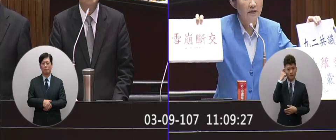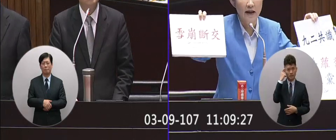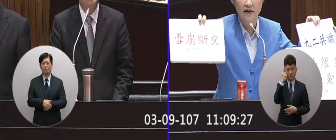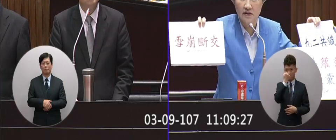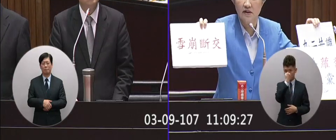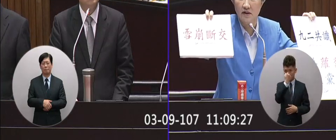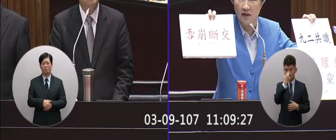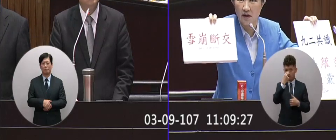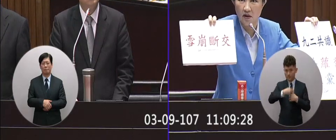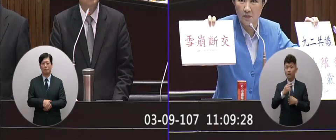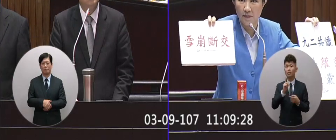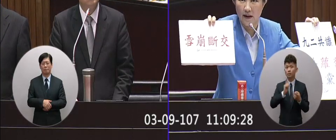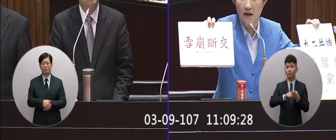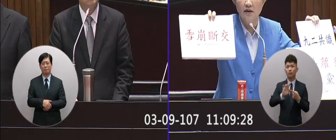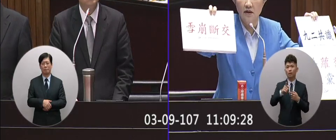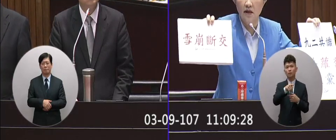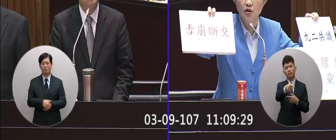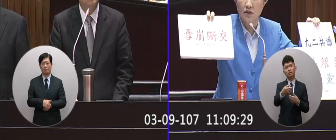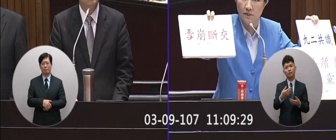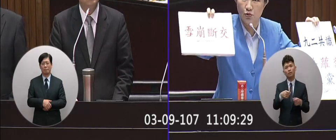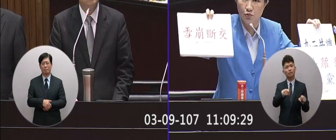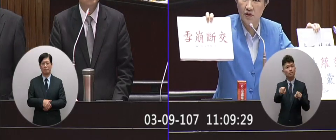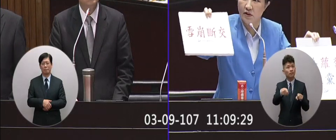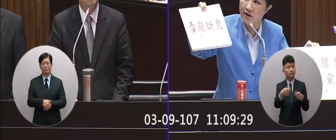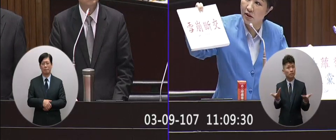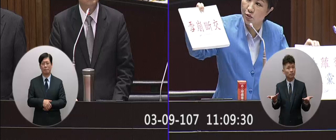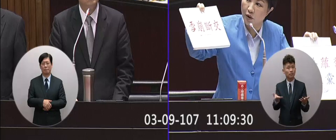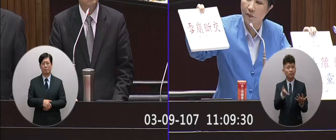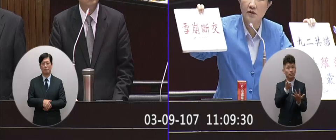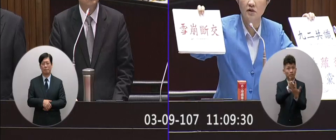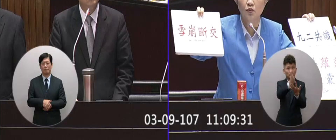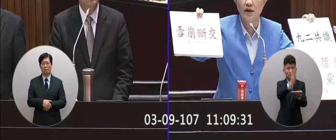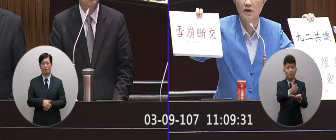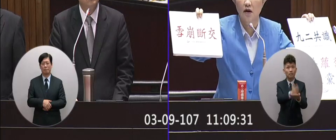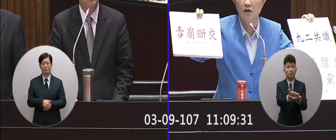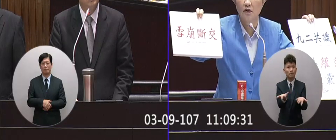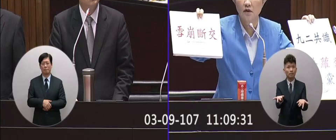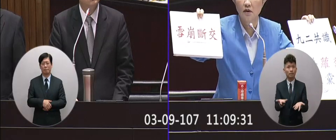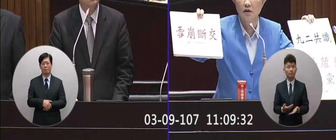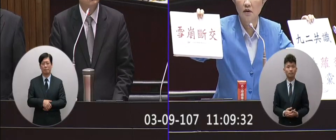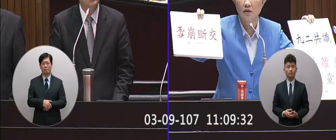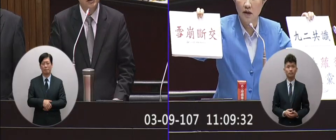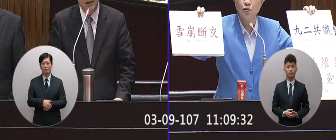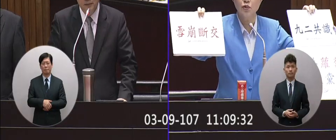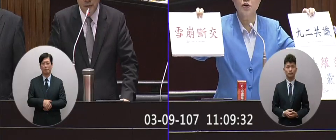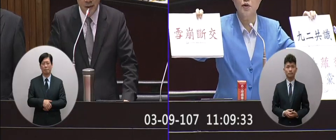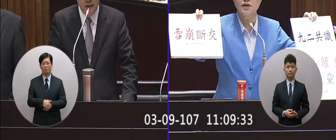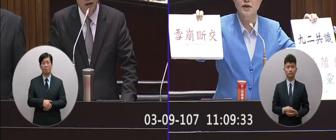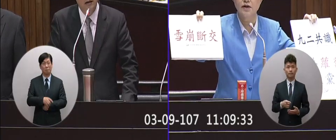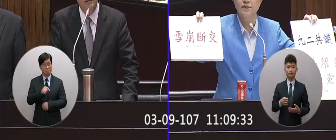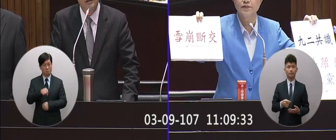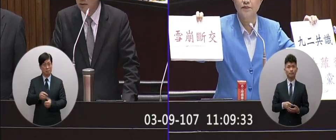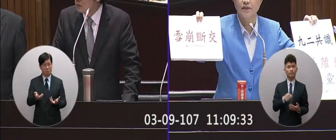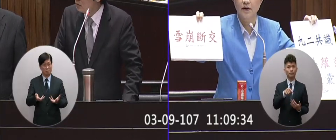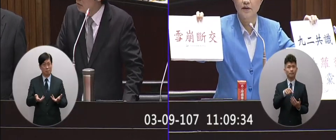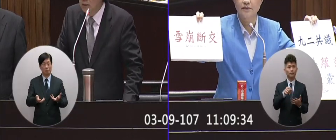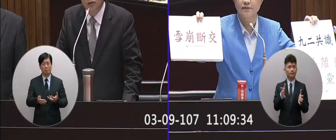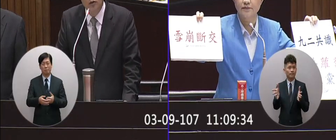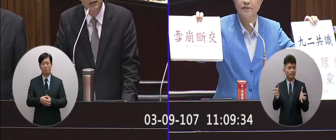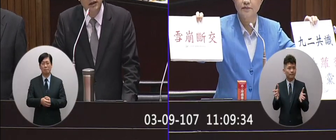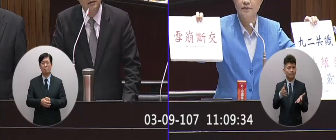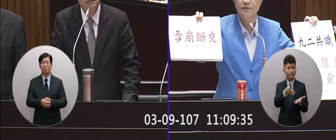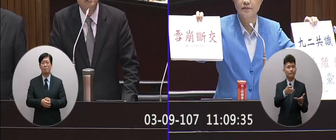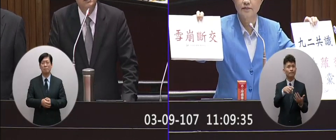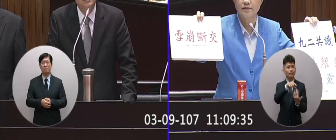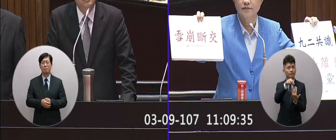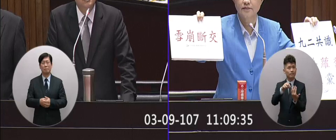啊，但是你要怎么办？你要怎么阻止这个雪崩式的断交？你要如何选择？ 这一部分就是说